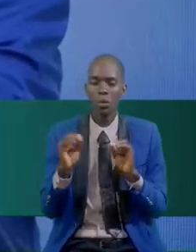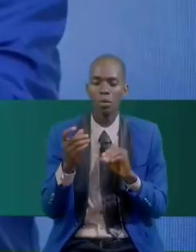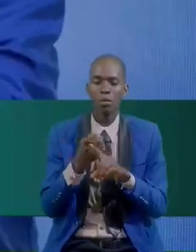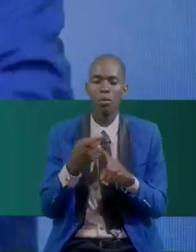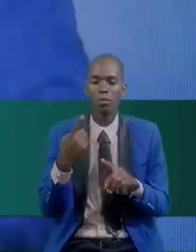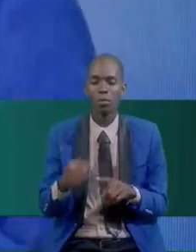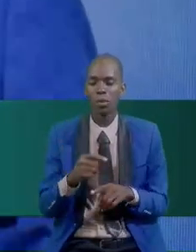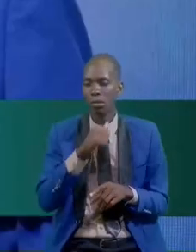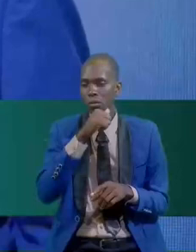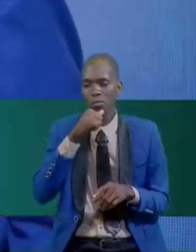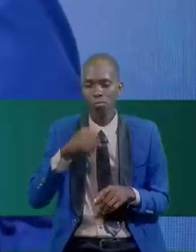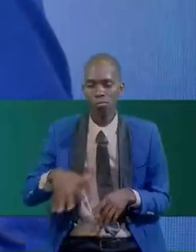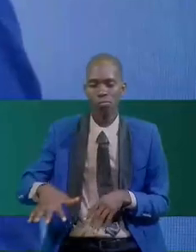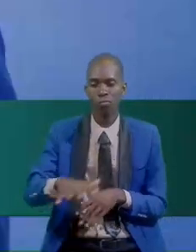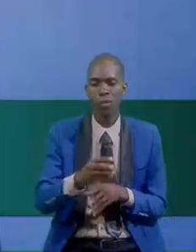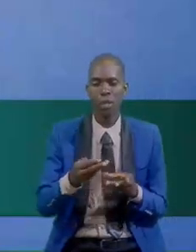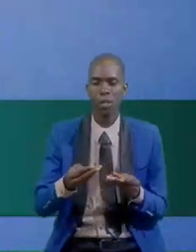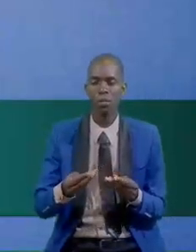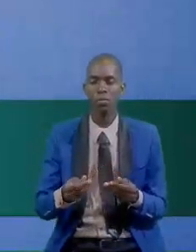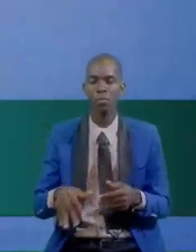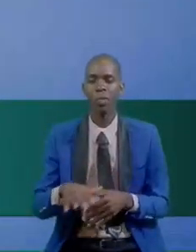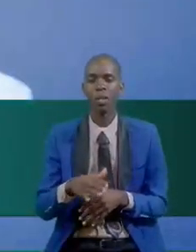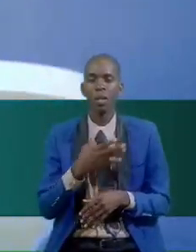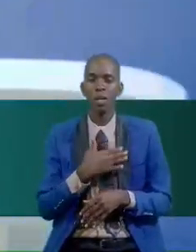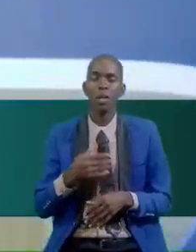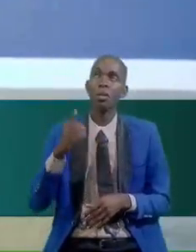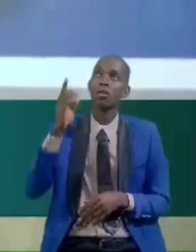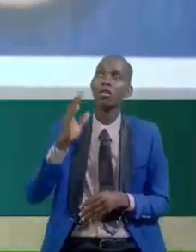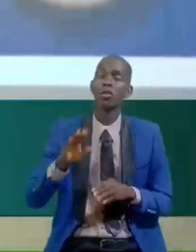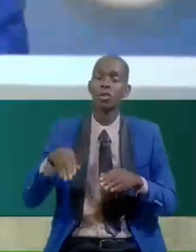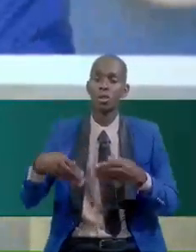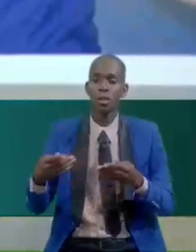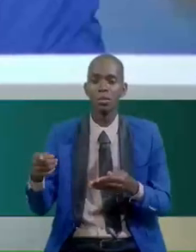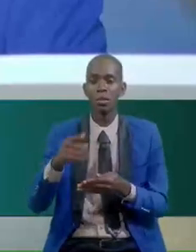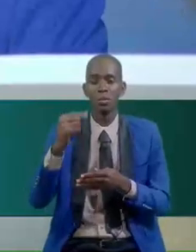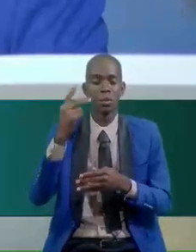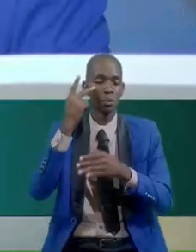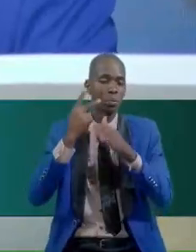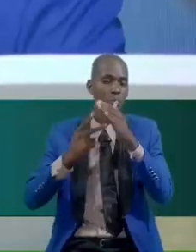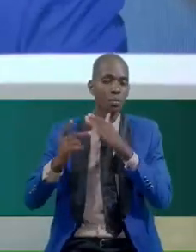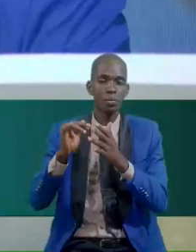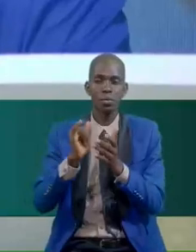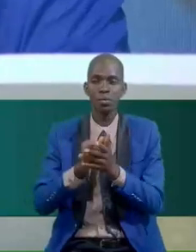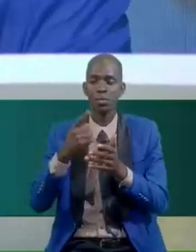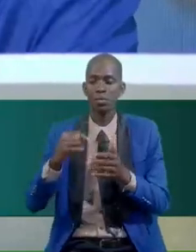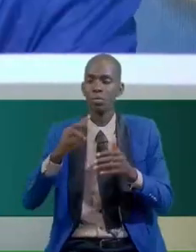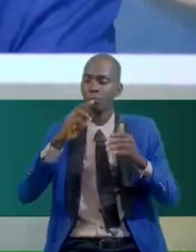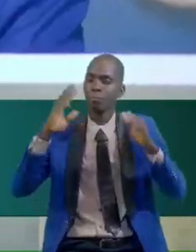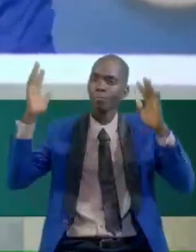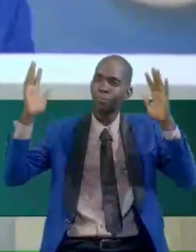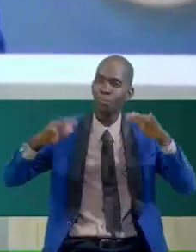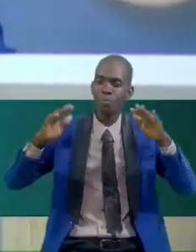champs. Maintenant, Dieu leur donna la prophétie que la pluie viendra. La pluie de